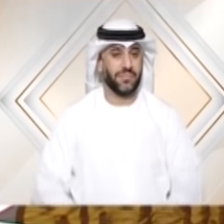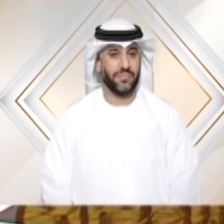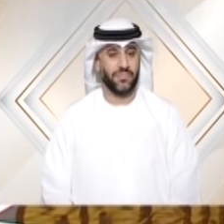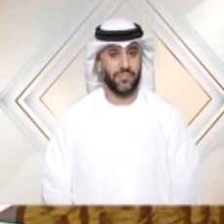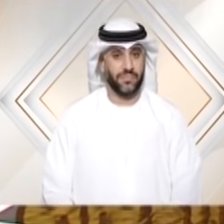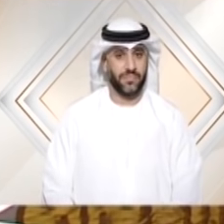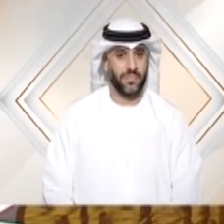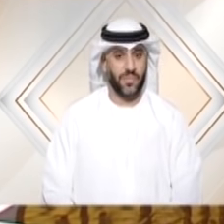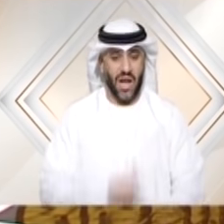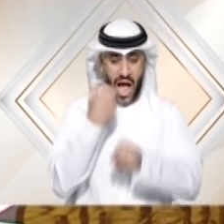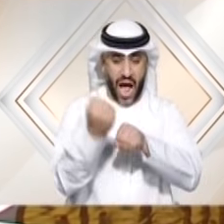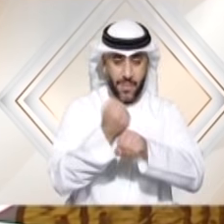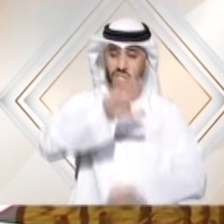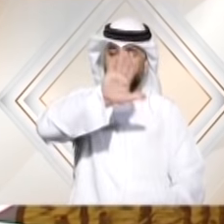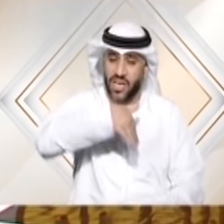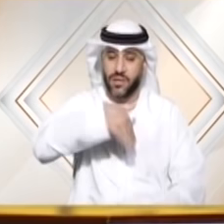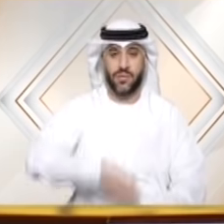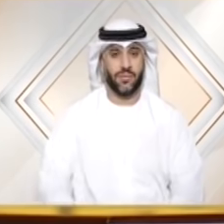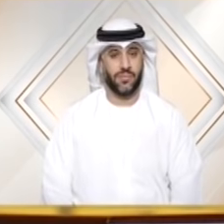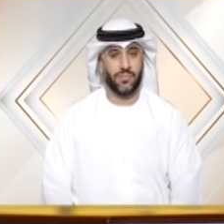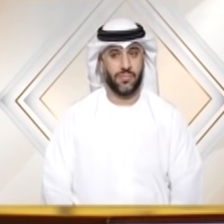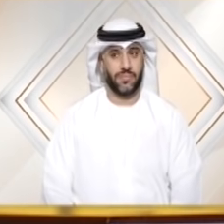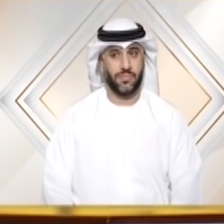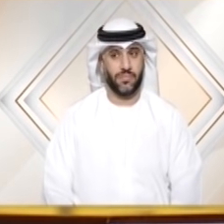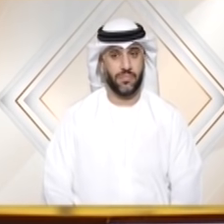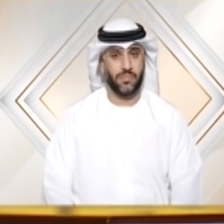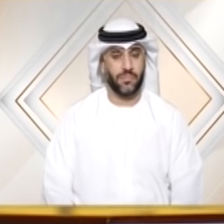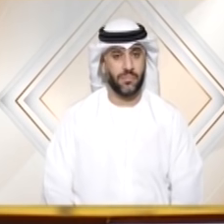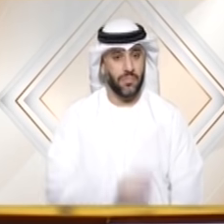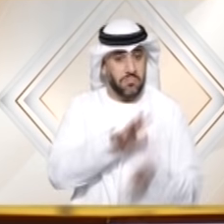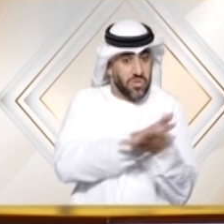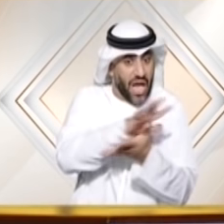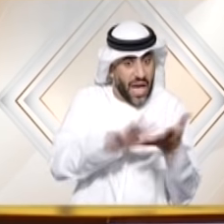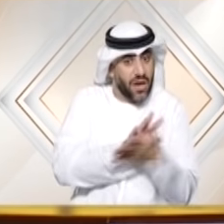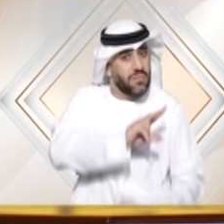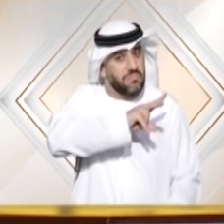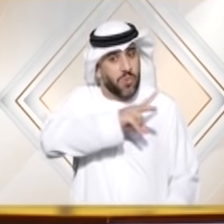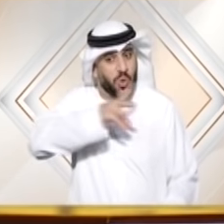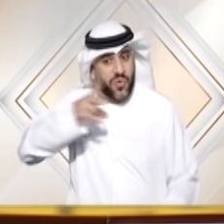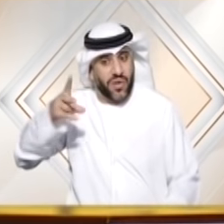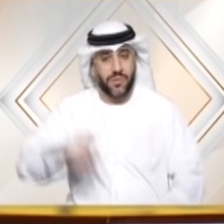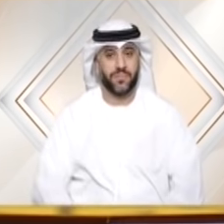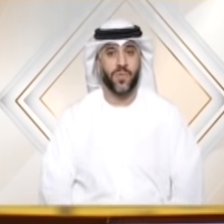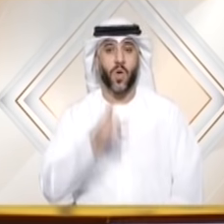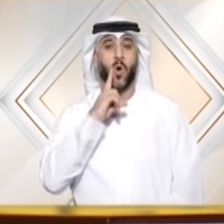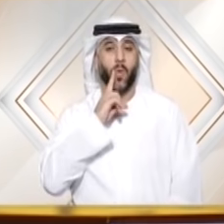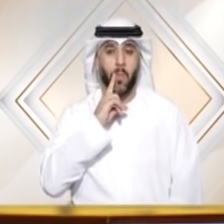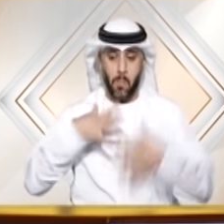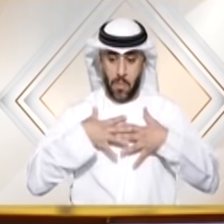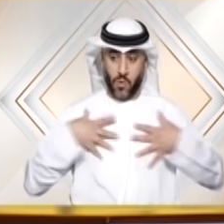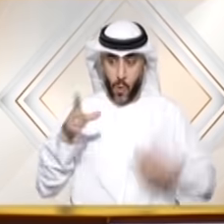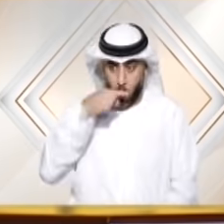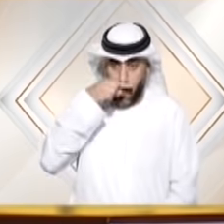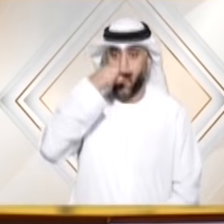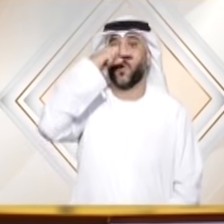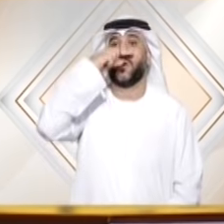أكون أنا مروحة من الدوام مثلا الساعة 10 طلعت. شو يعني الوضع كله اختلف. بداية أمي كانت فرحانة فيه، فهو أخذ وضعيته في